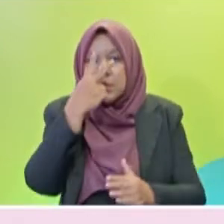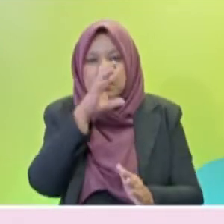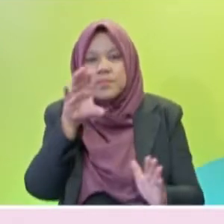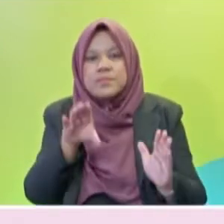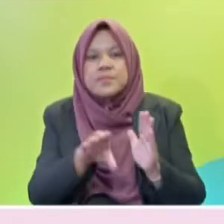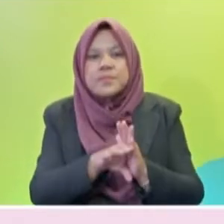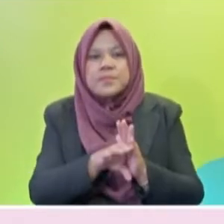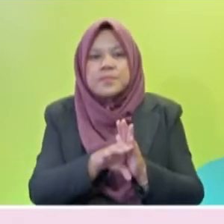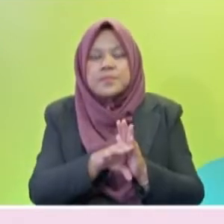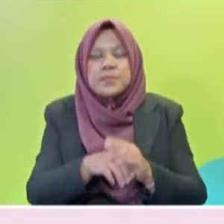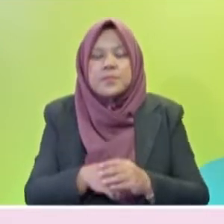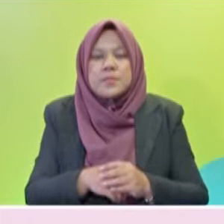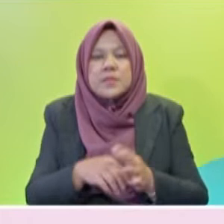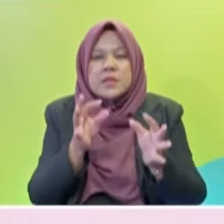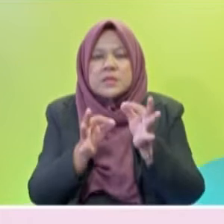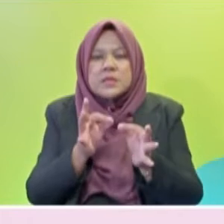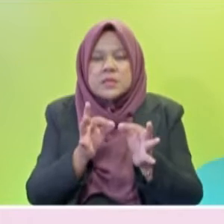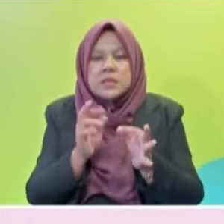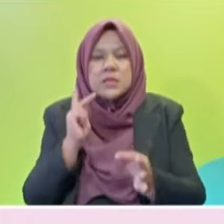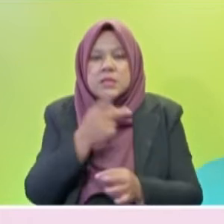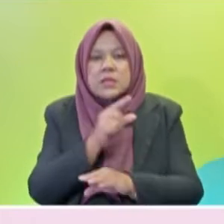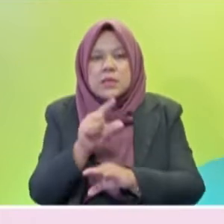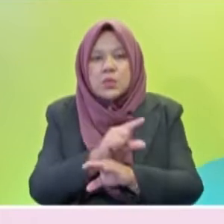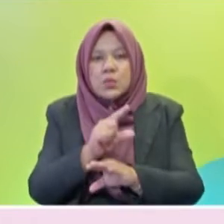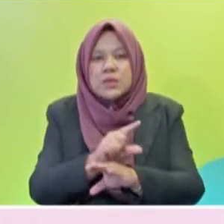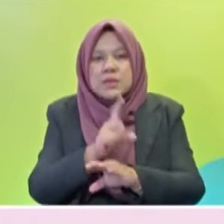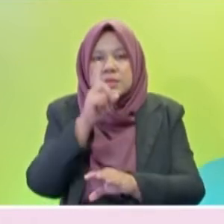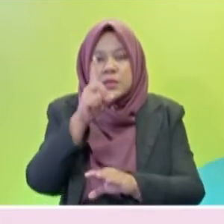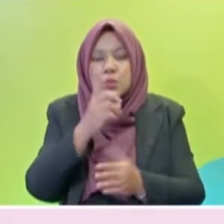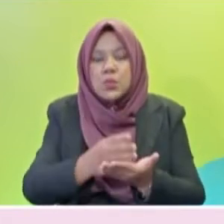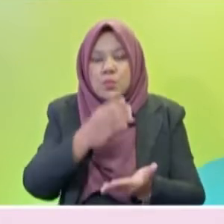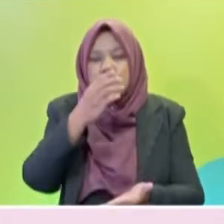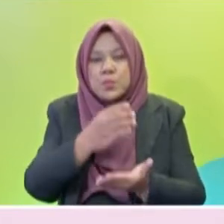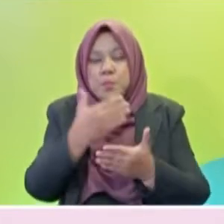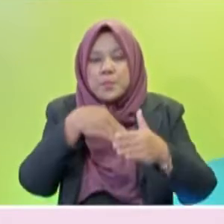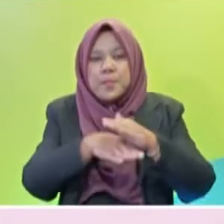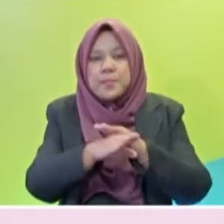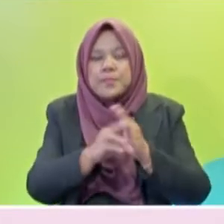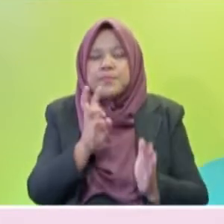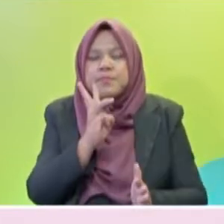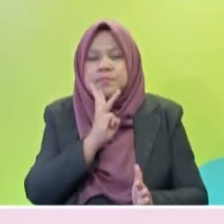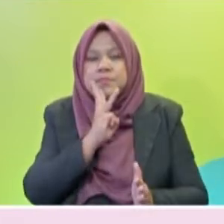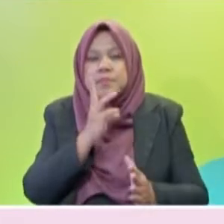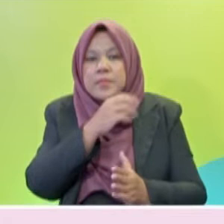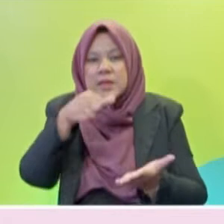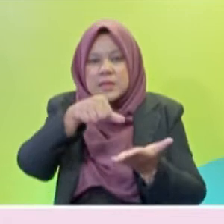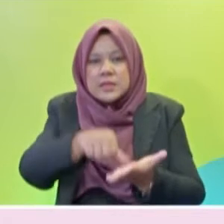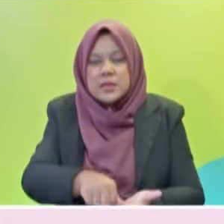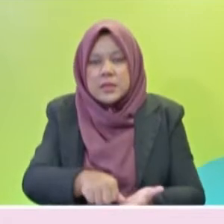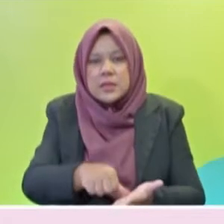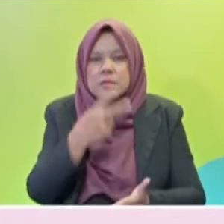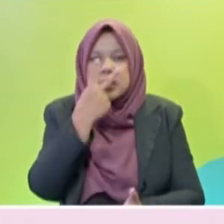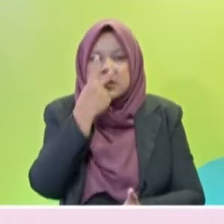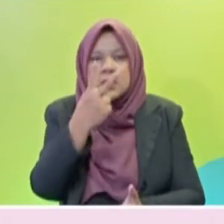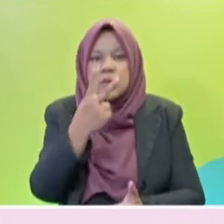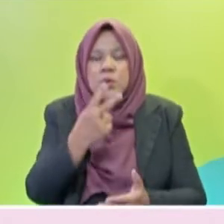bawah nih yaitu jika kita gunakan satu botol Oke kita masukkan Nikita tekan dia Dan kita akan nampak